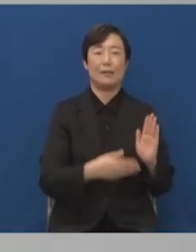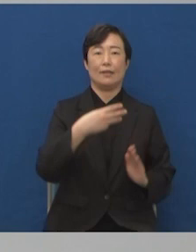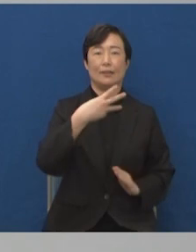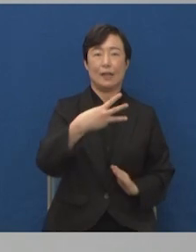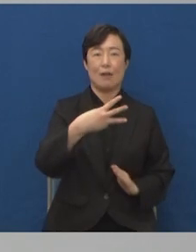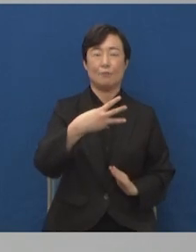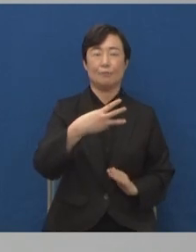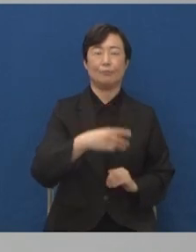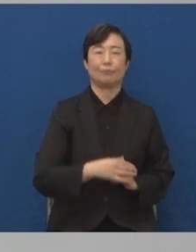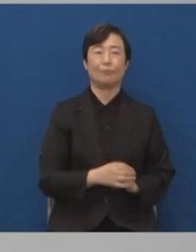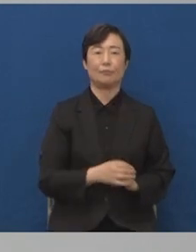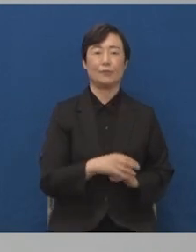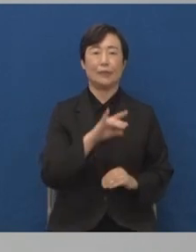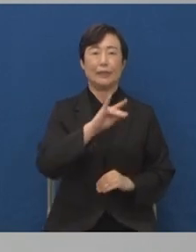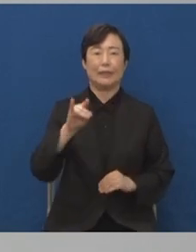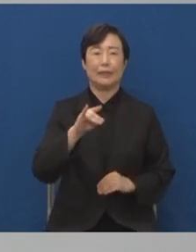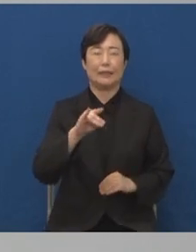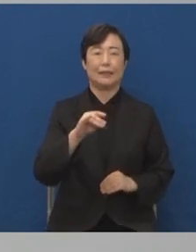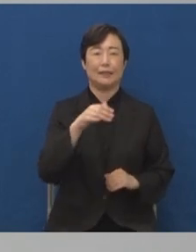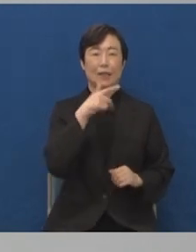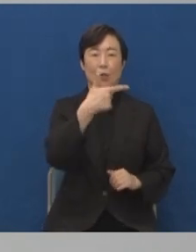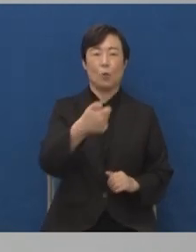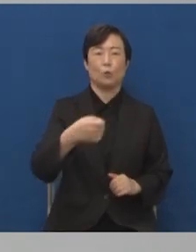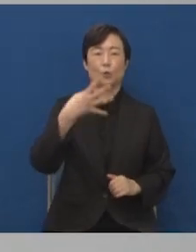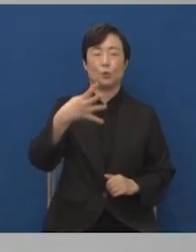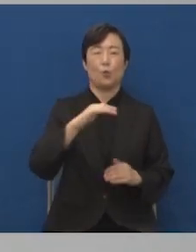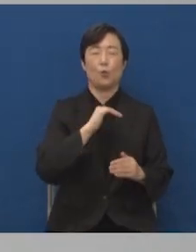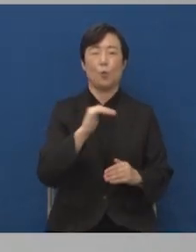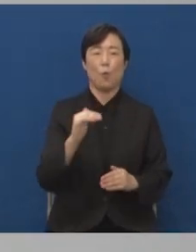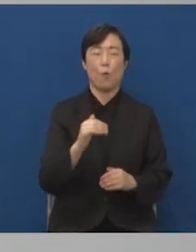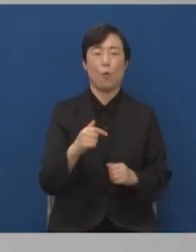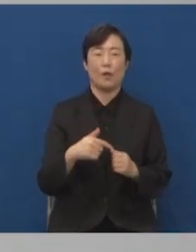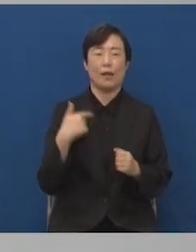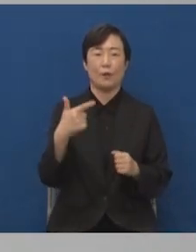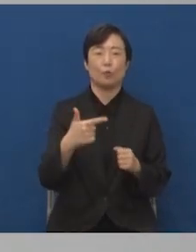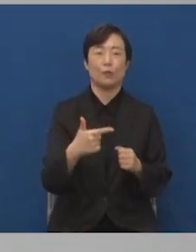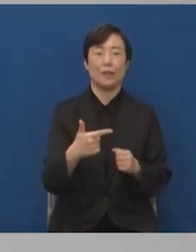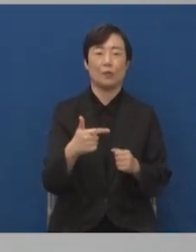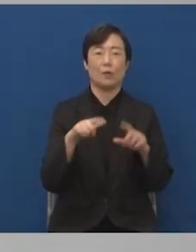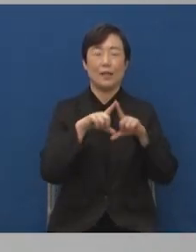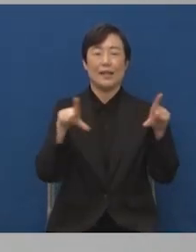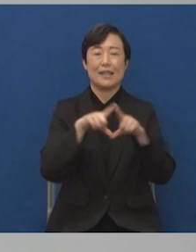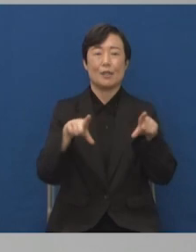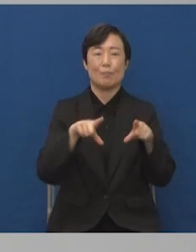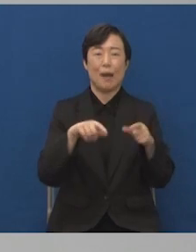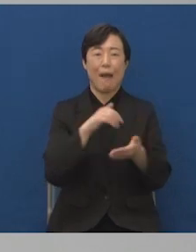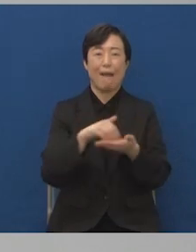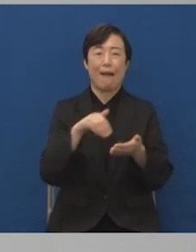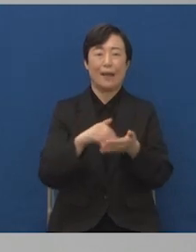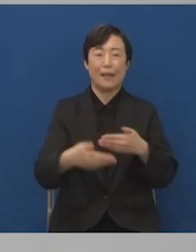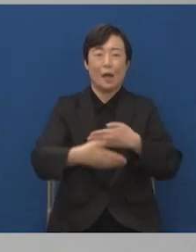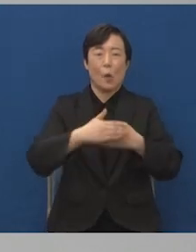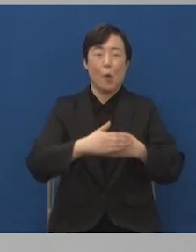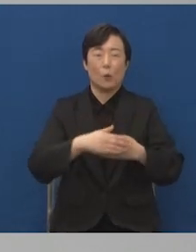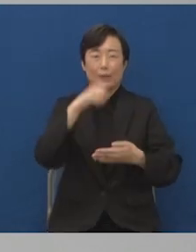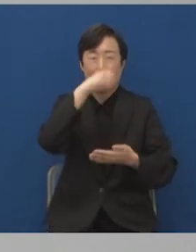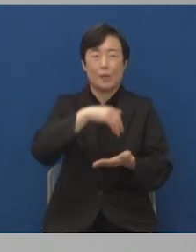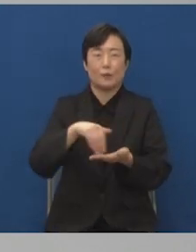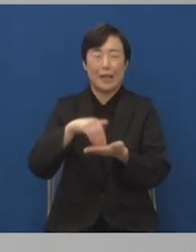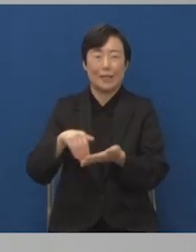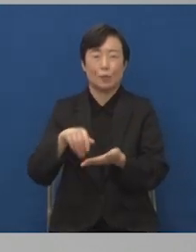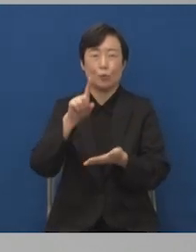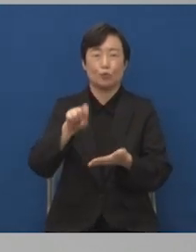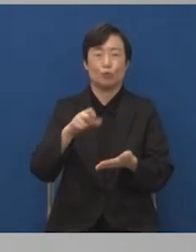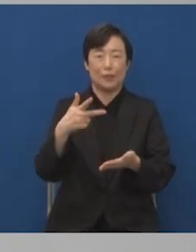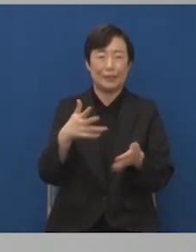20議第64号令和6年度京都市一般会計補正予算ほか17件以上18件を